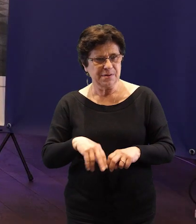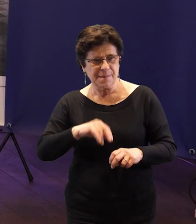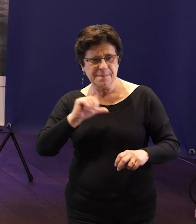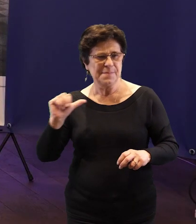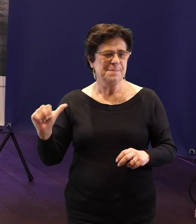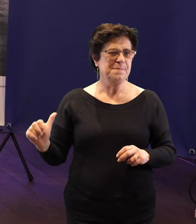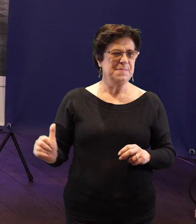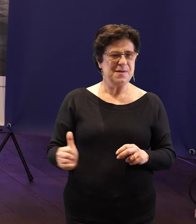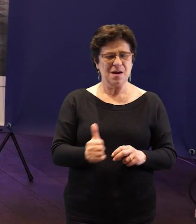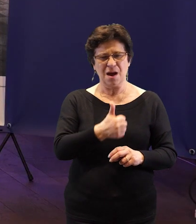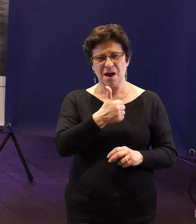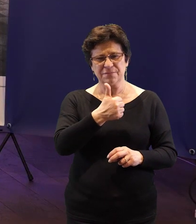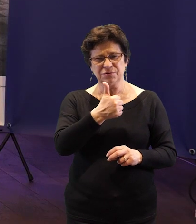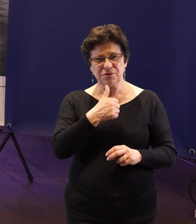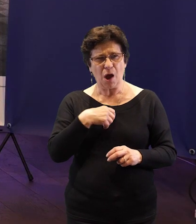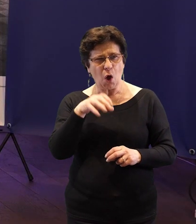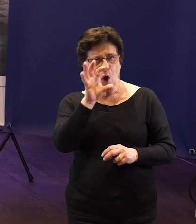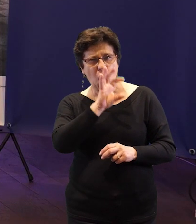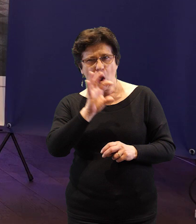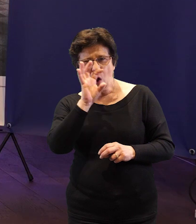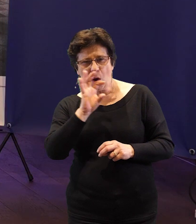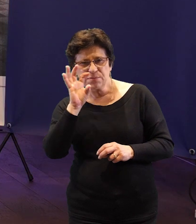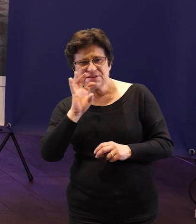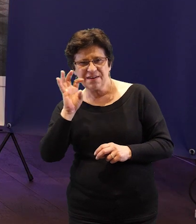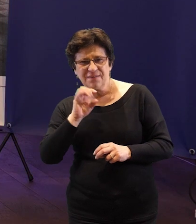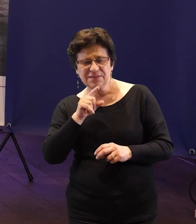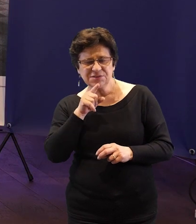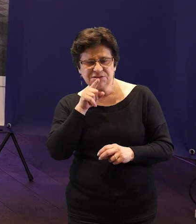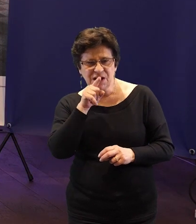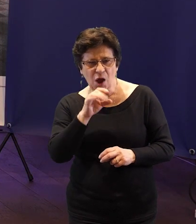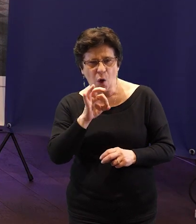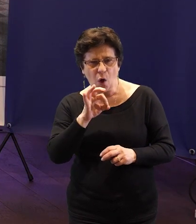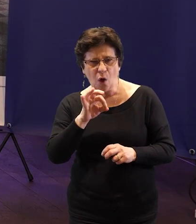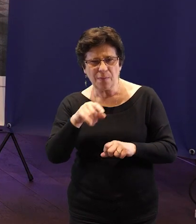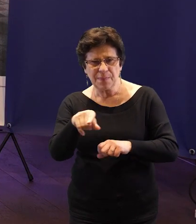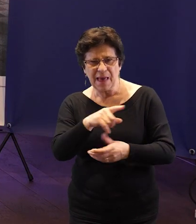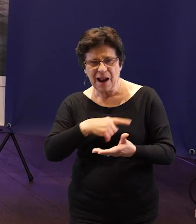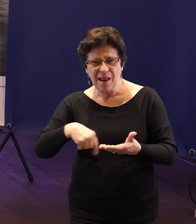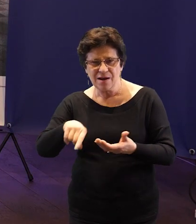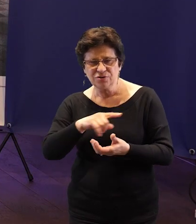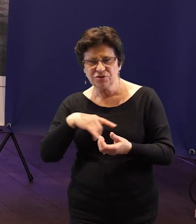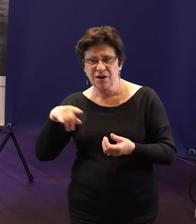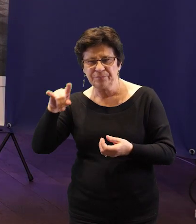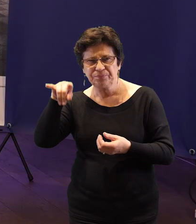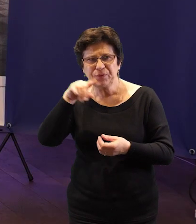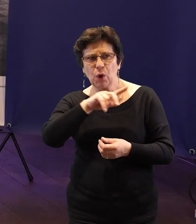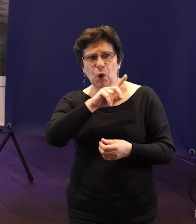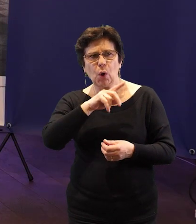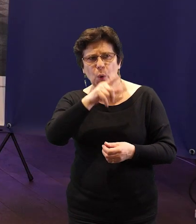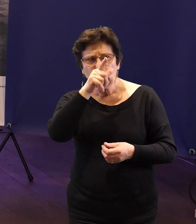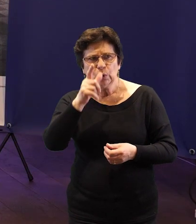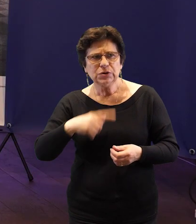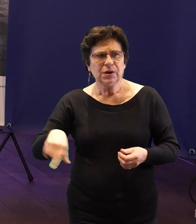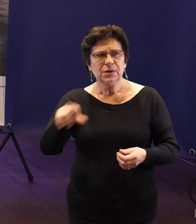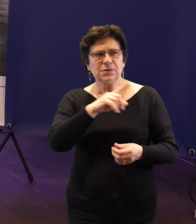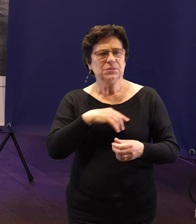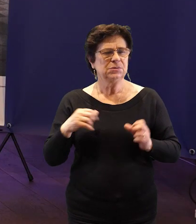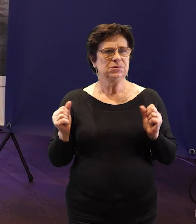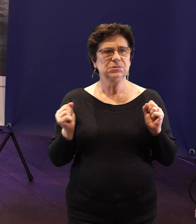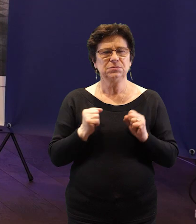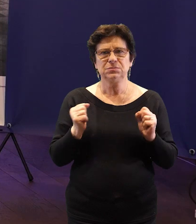doniesienia po obserwacji Kennetha Arnolda o latających talerzach, ludzie byli przerażeni, że mogą być takie